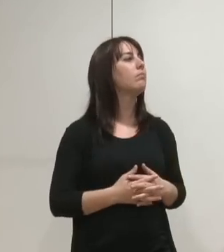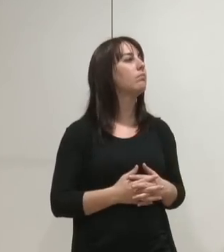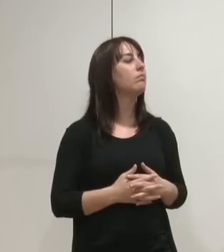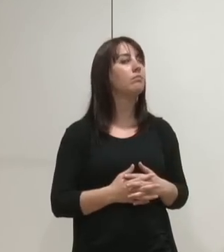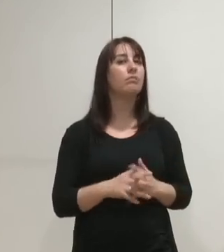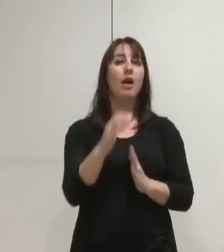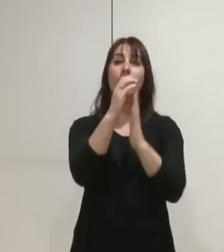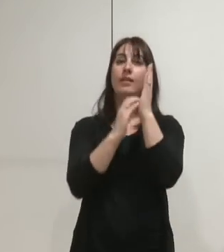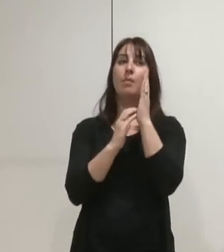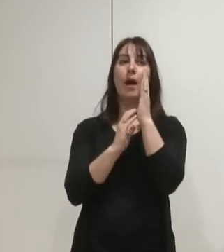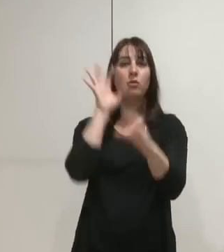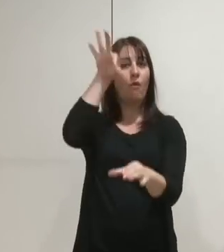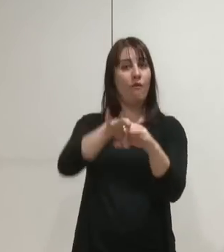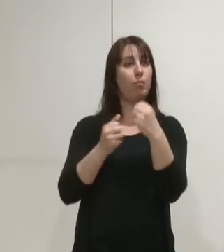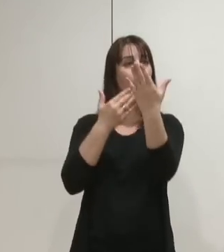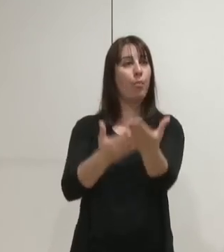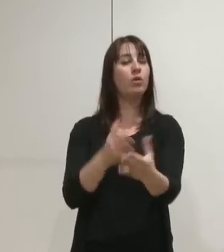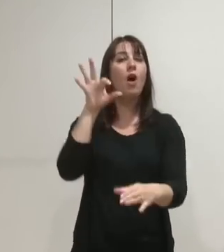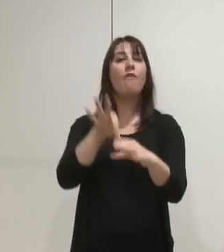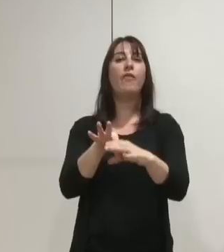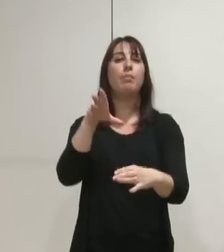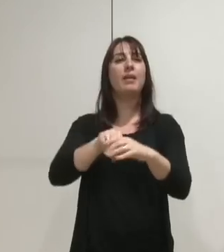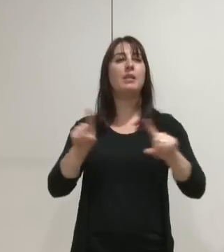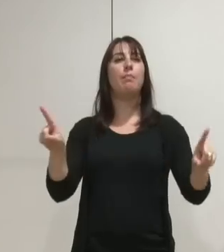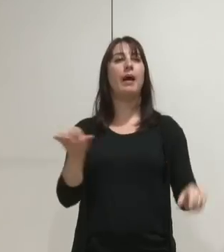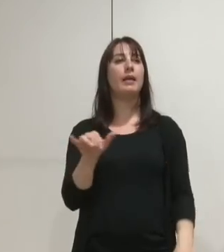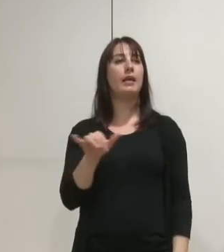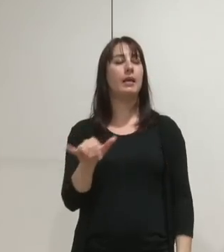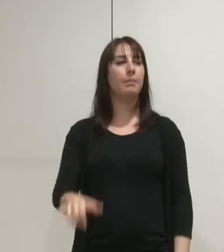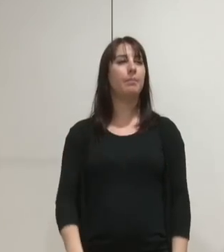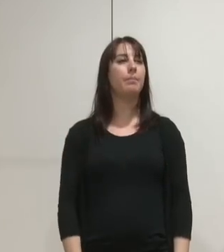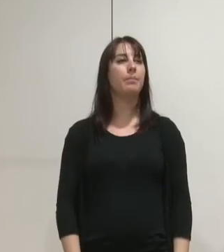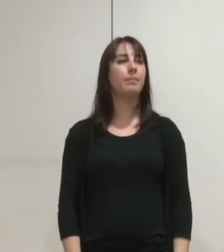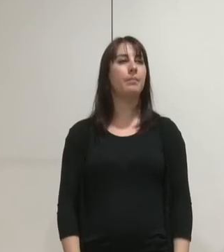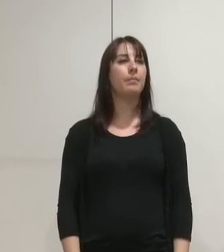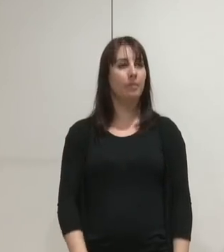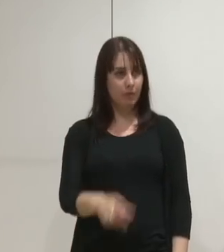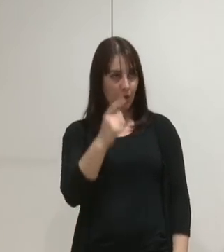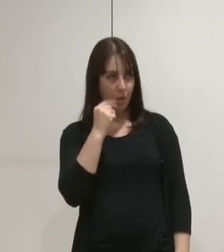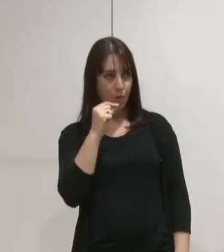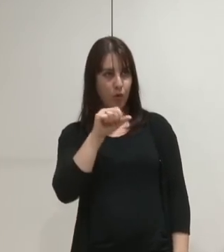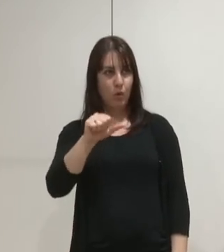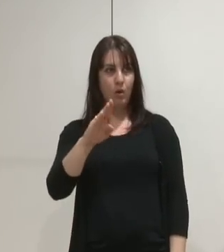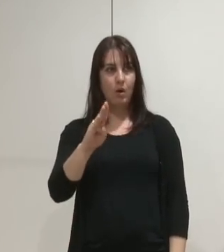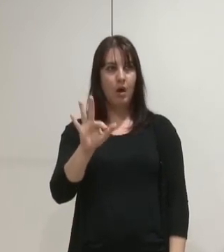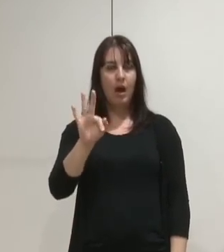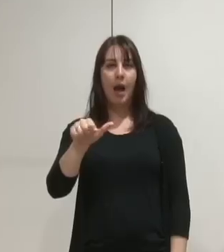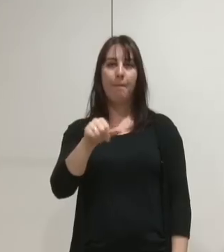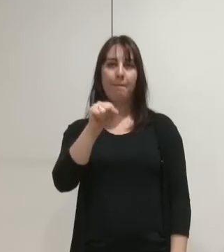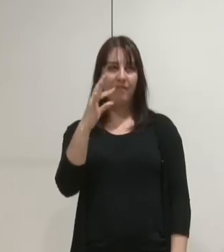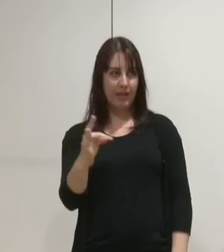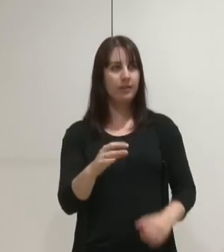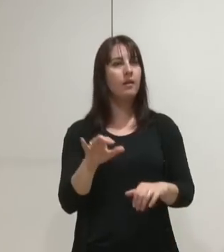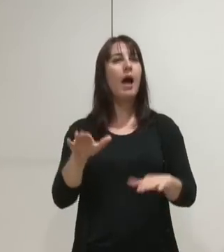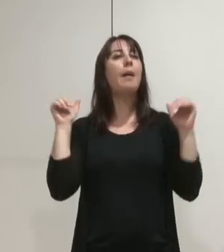cette délibération au voix qui ne prend pas part au vote qui donc monsieur hfast qui